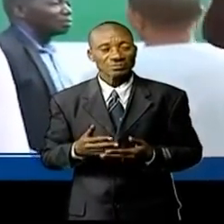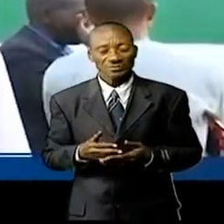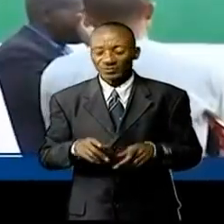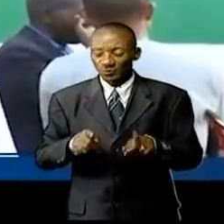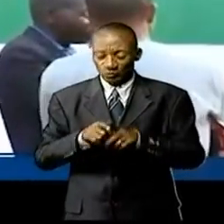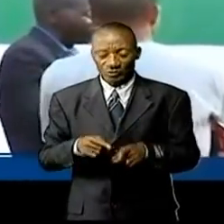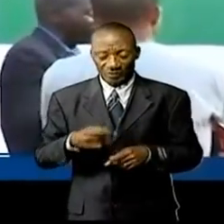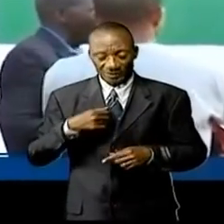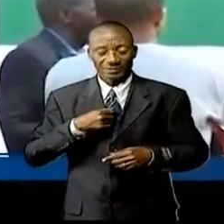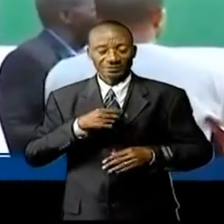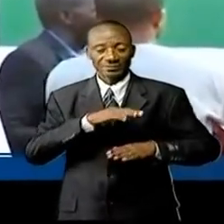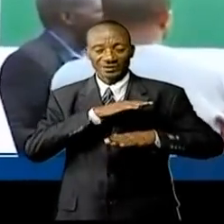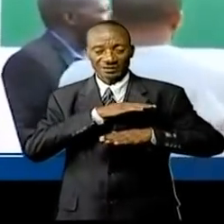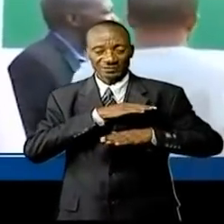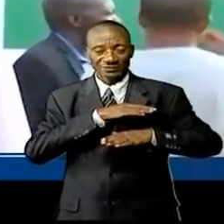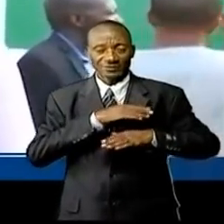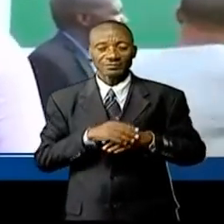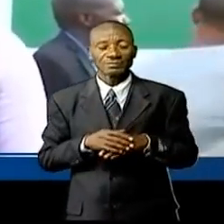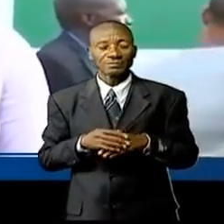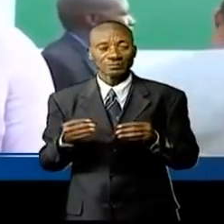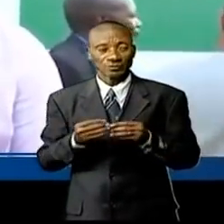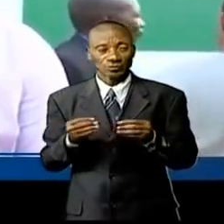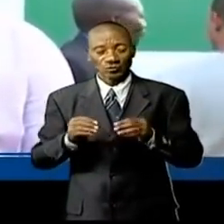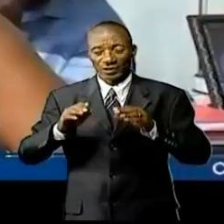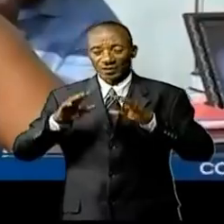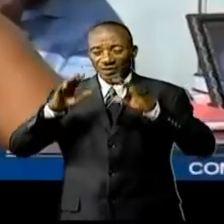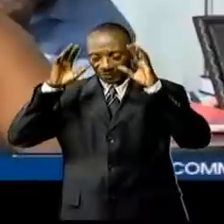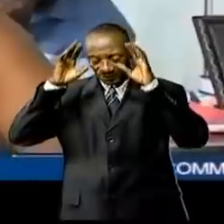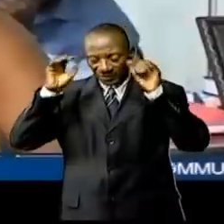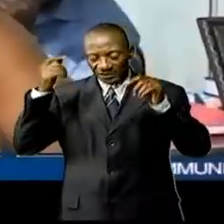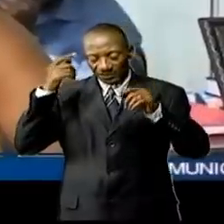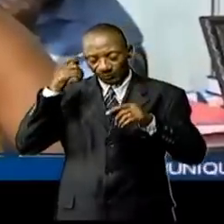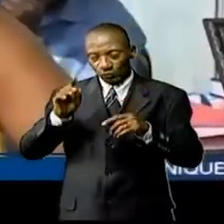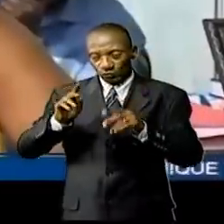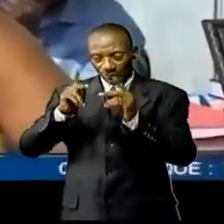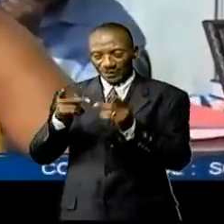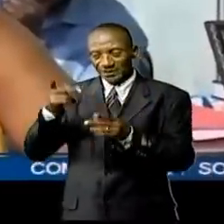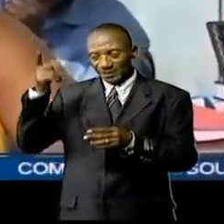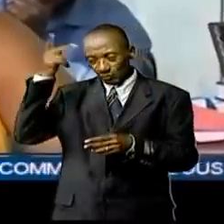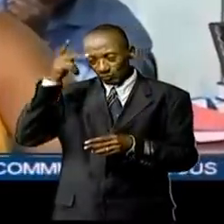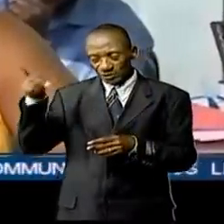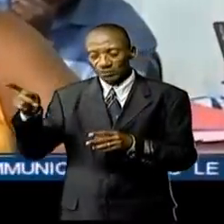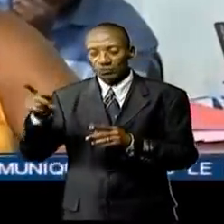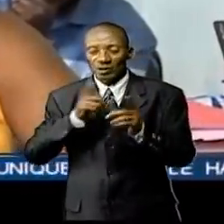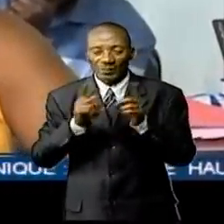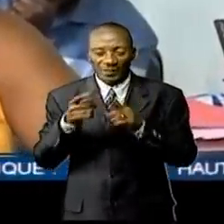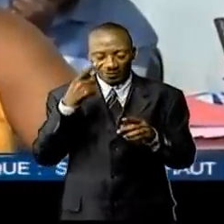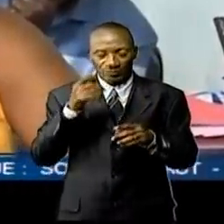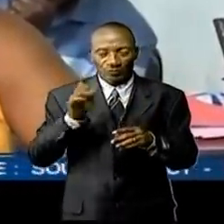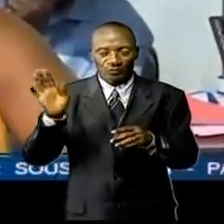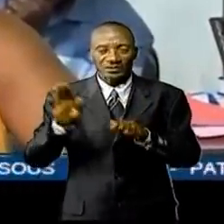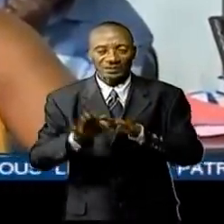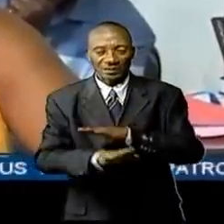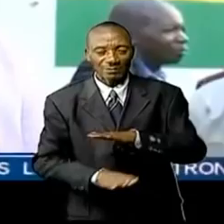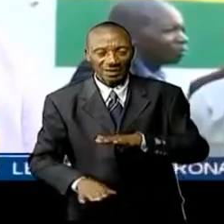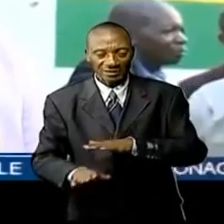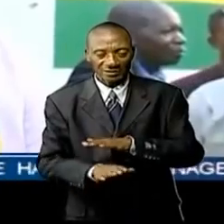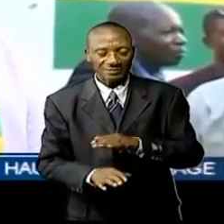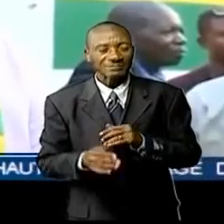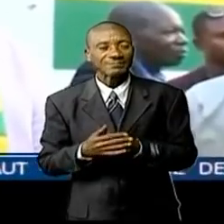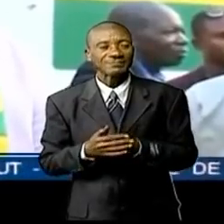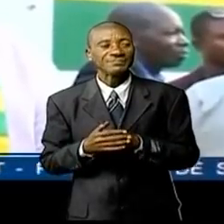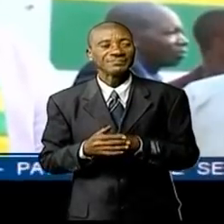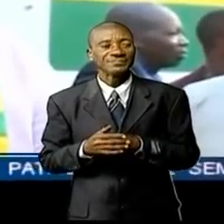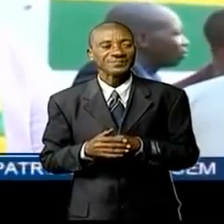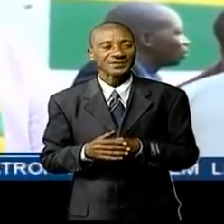satisfait parce que le président a communiqué avec la base. Et quand je parle de la base, les 13 fédérations représentant